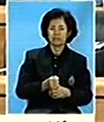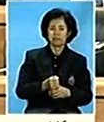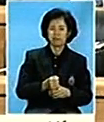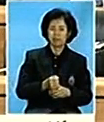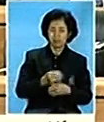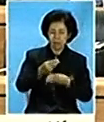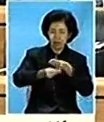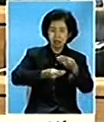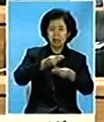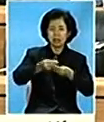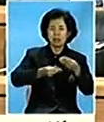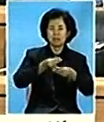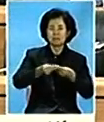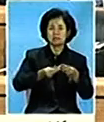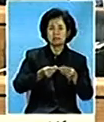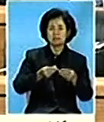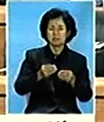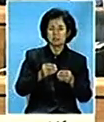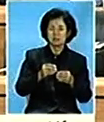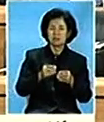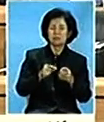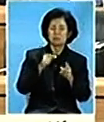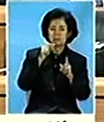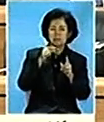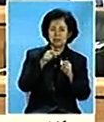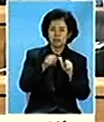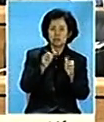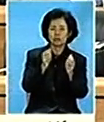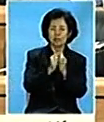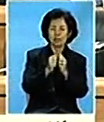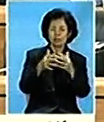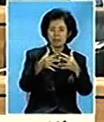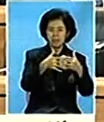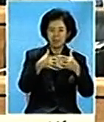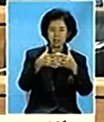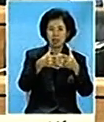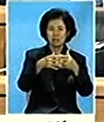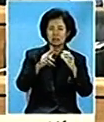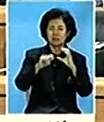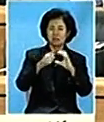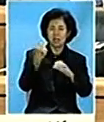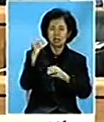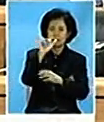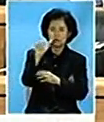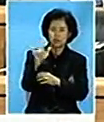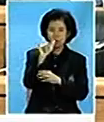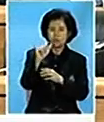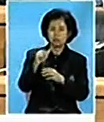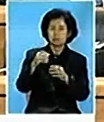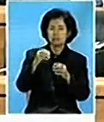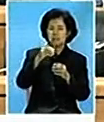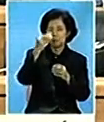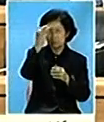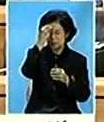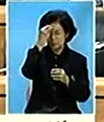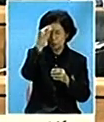การค้าการขายของเรานั้นพึ่งสหรัฐอเมริกาพึ่งตลาดยุโรปพึ่งญี่ปุ่นในหลายประเทศ